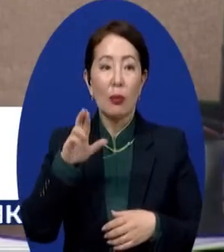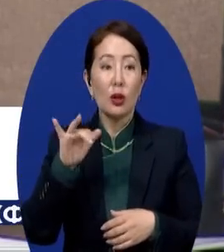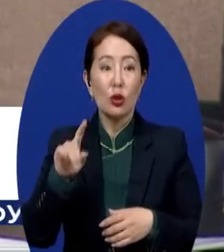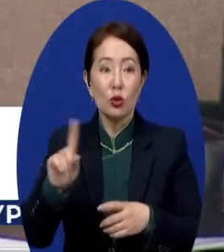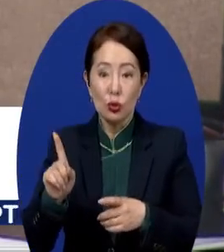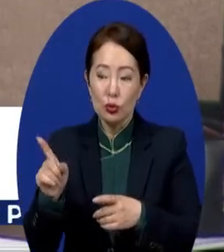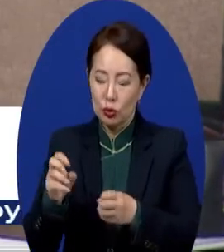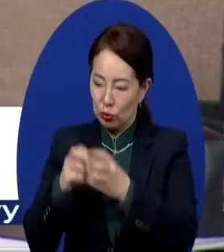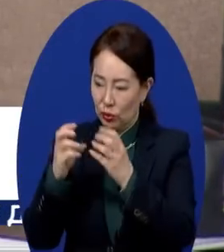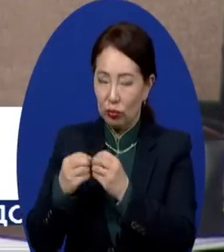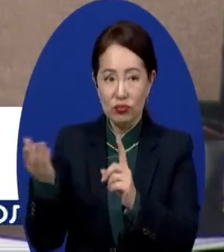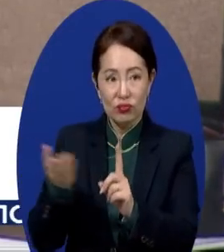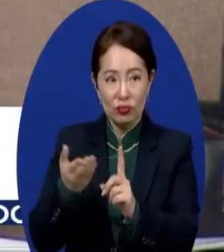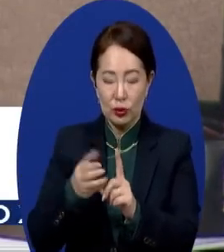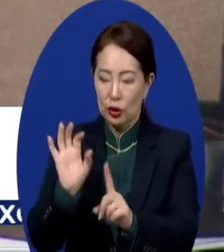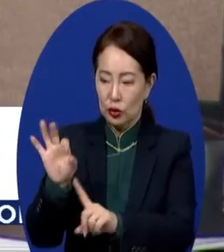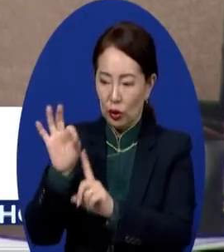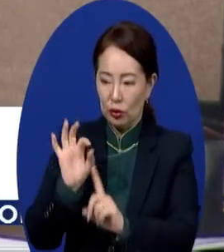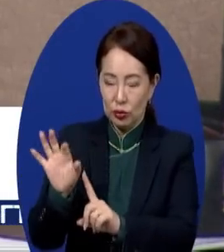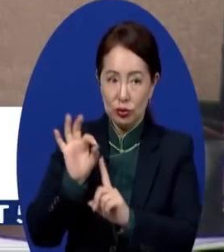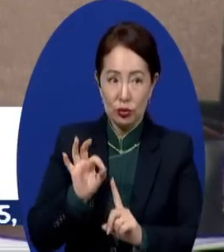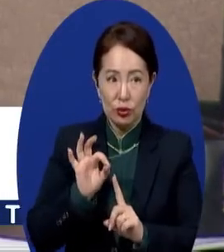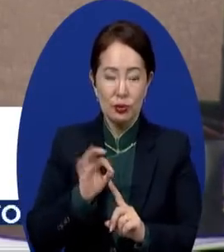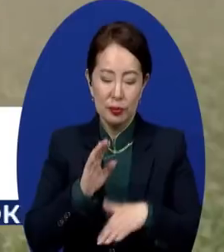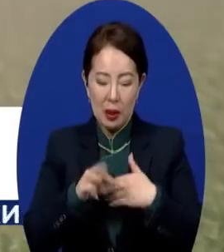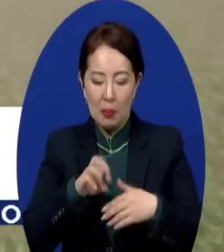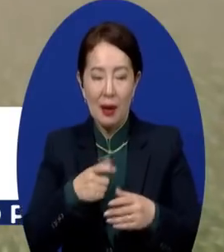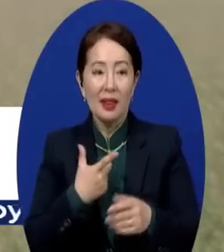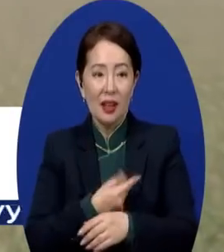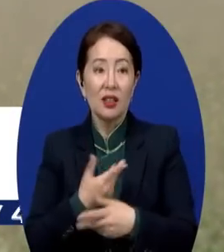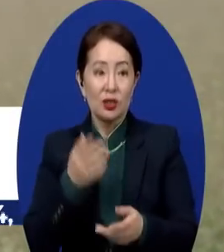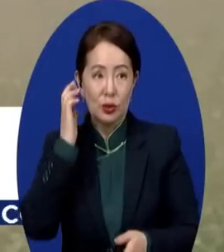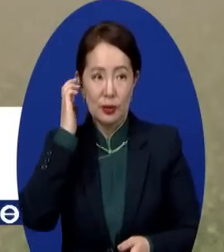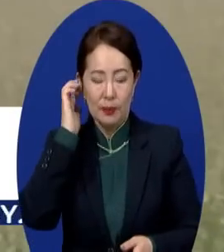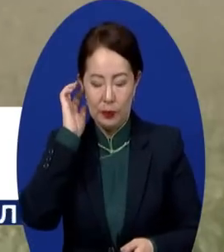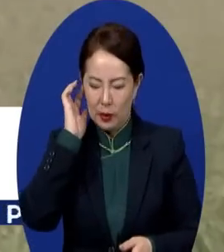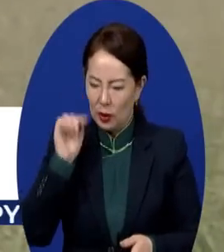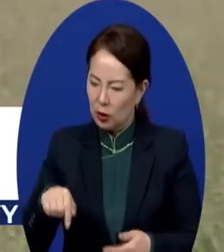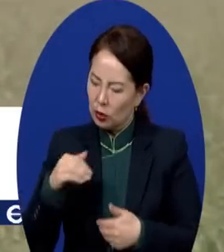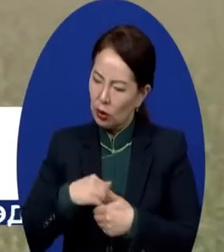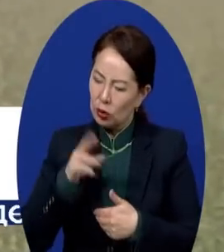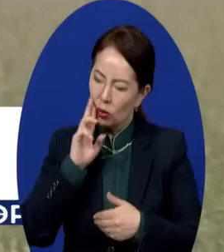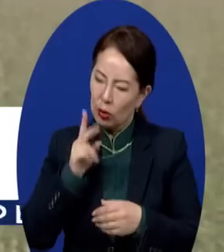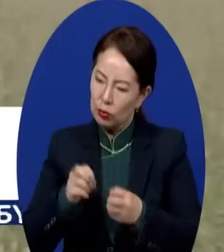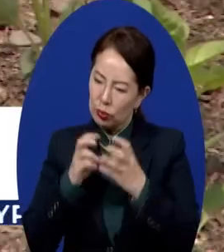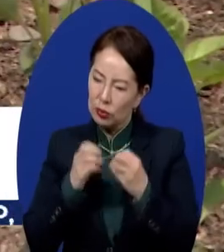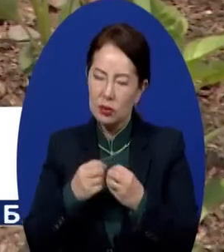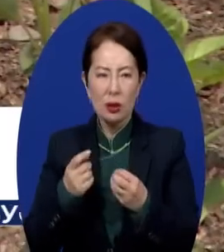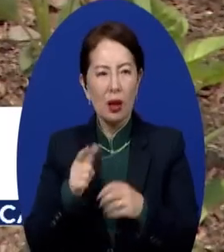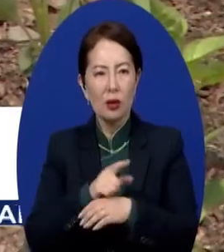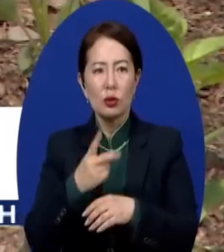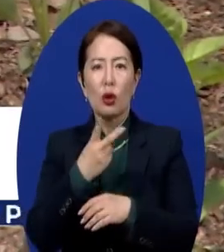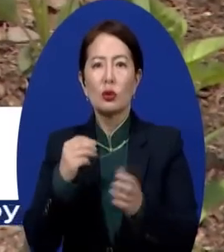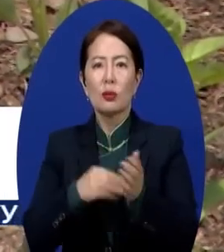энэ бүтээгдэхүүнийг л одоо сонгон шалгуулалтаар оруулж ирж малдаа хийж байгаа. Дотооддоо хүнсээ үйлдвэрлэхийн тулд эдлбэр газрыг 200 мянган гаар